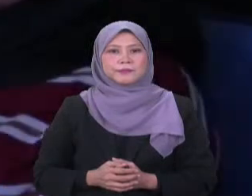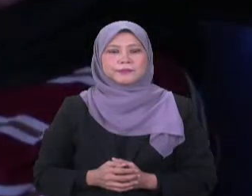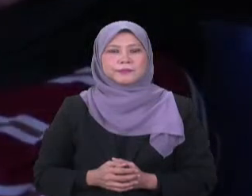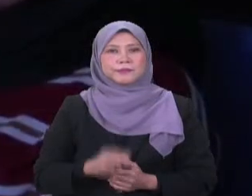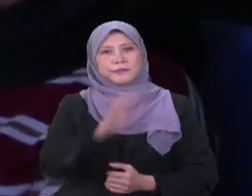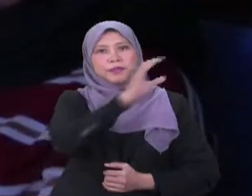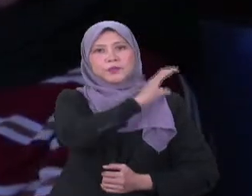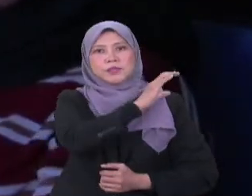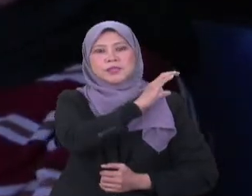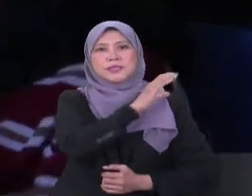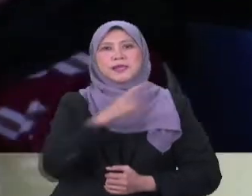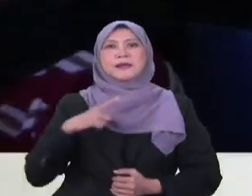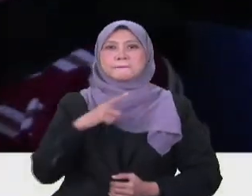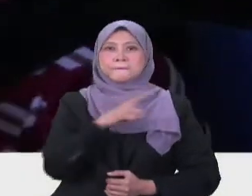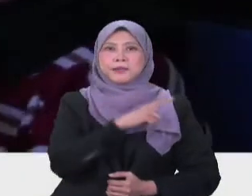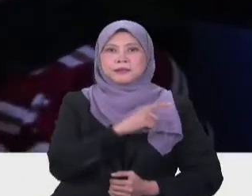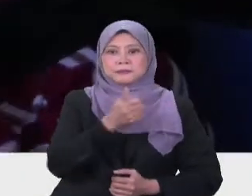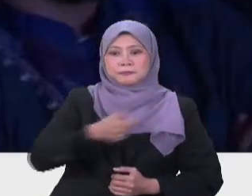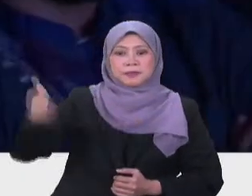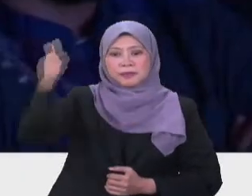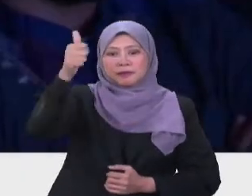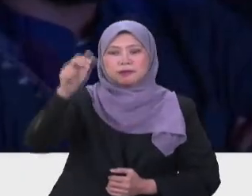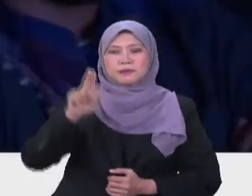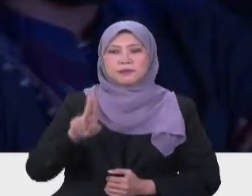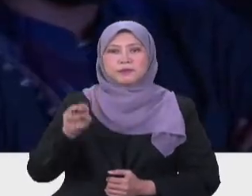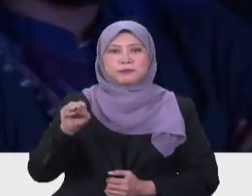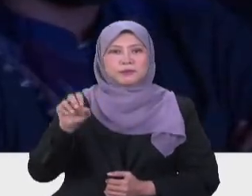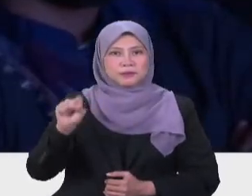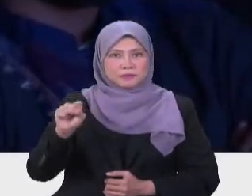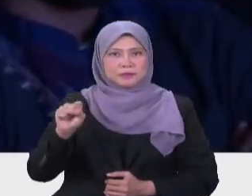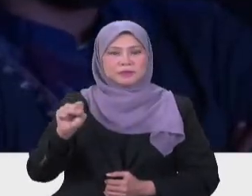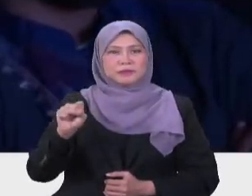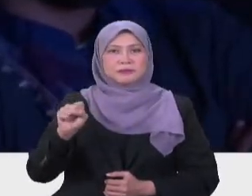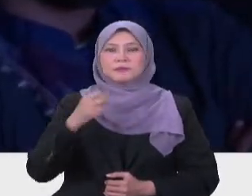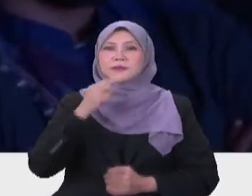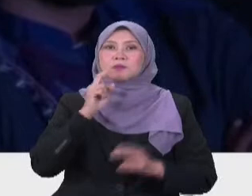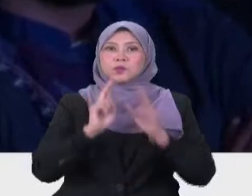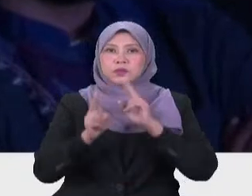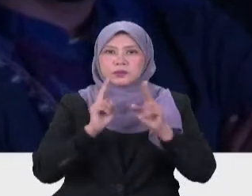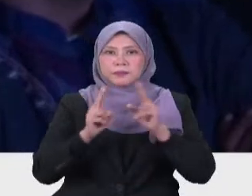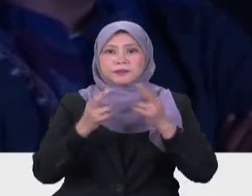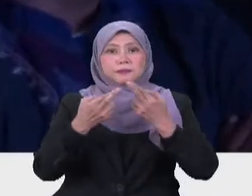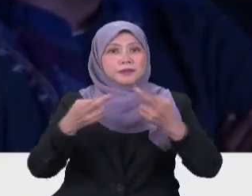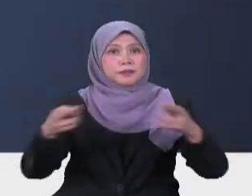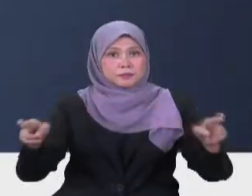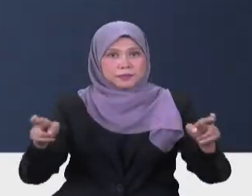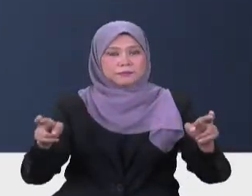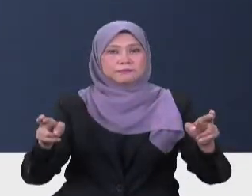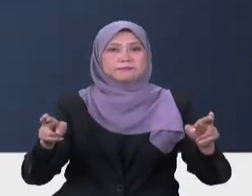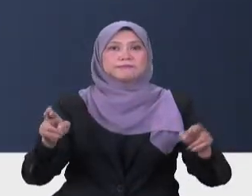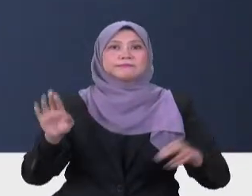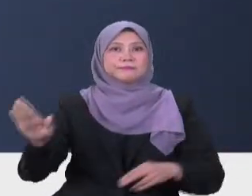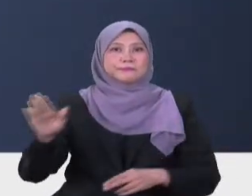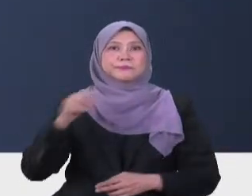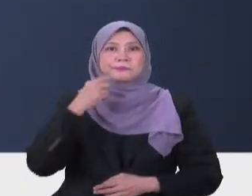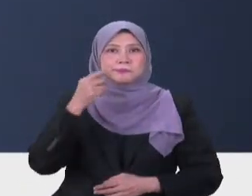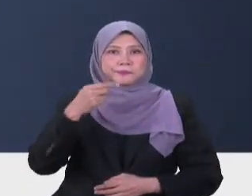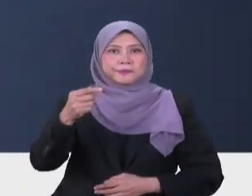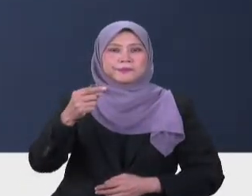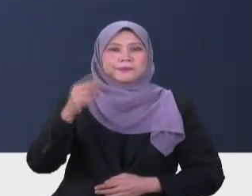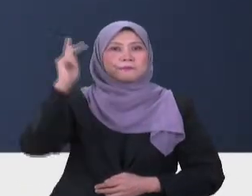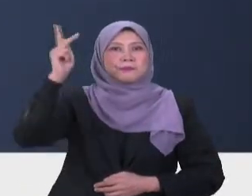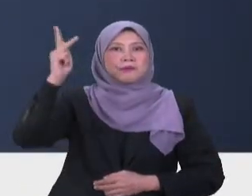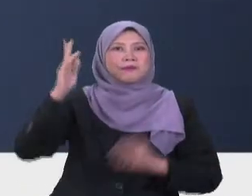pengerusi lembaga pengarah yts.re Panglima Abdul Rahman Dahlan dalam ucapan peresmiannya yang dibacakan dekana Steve